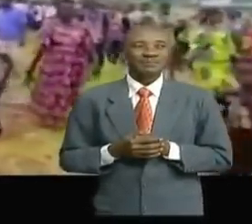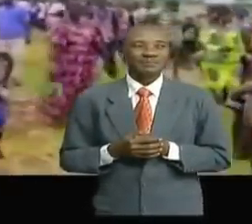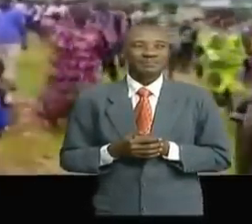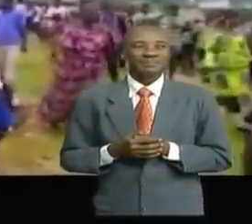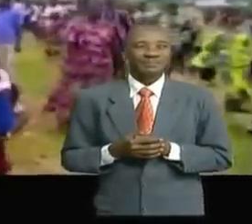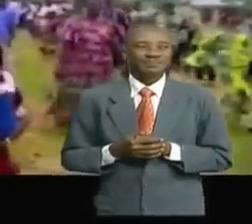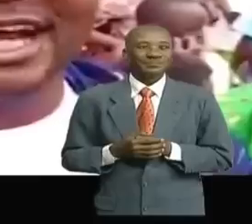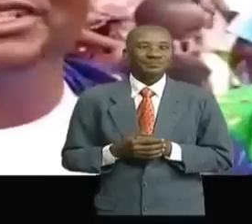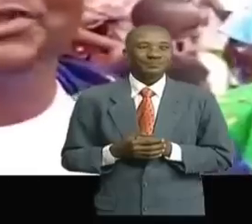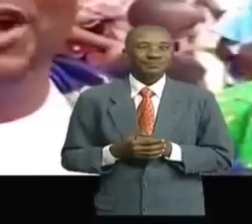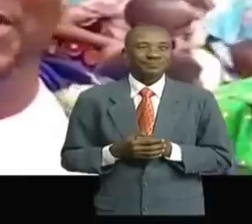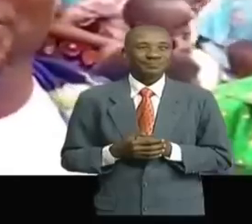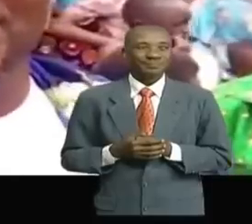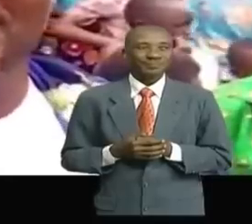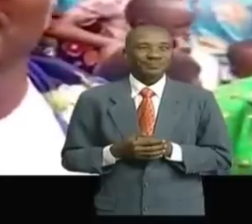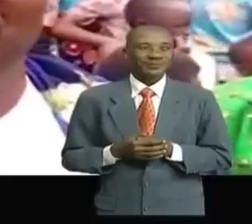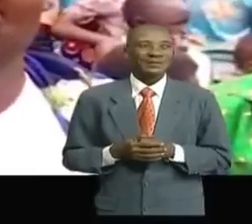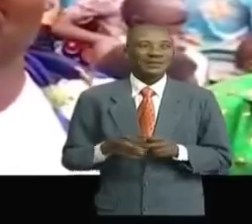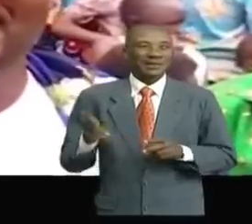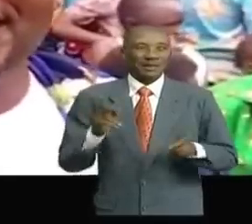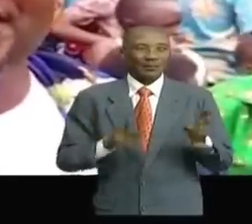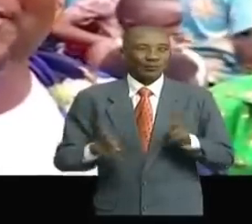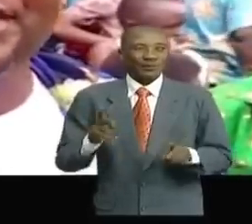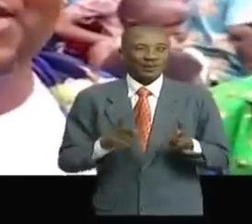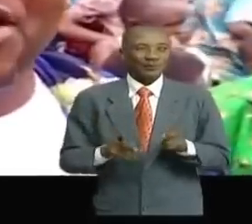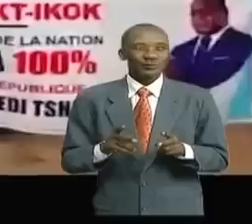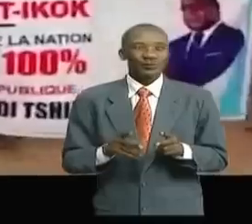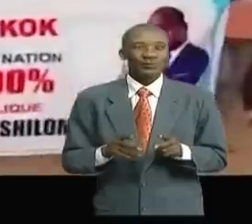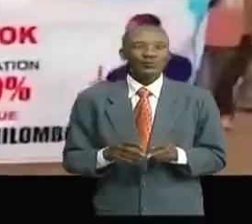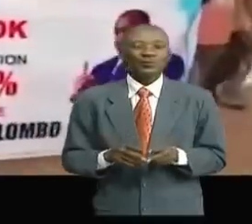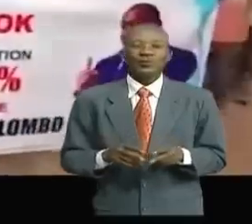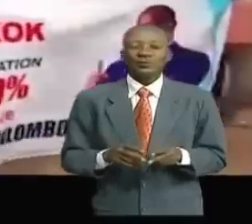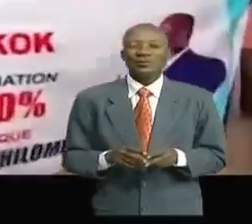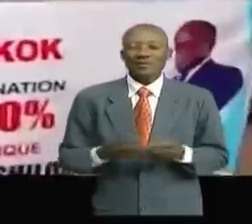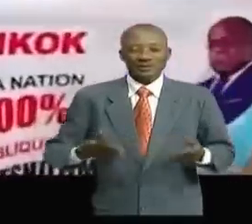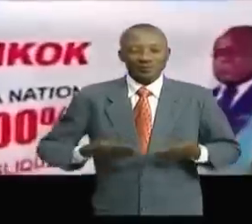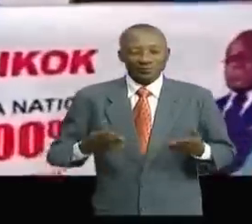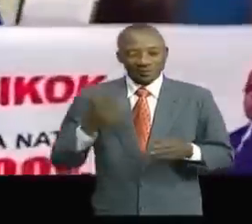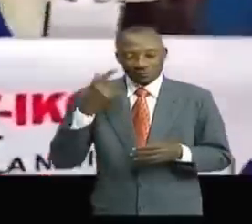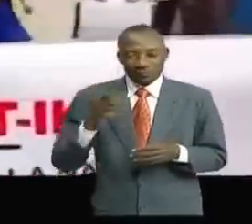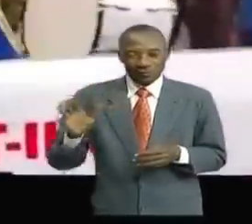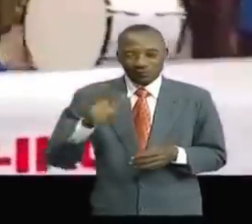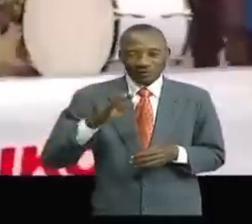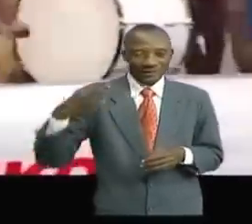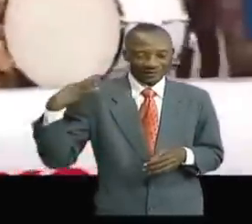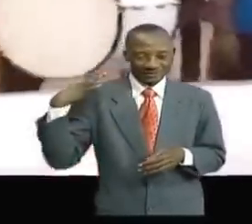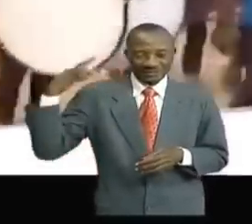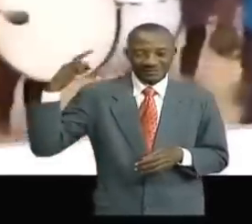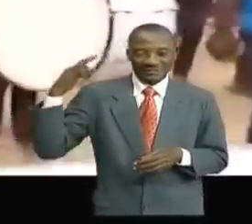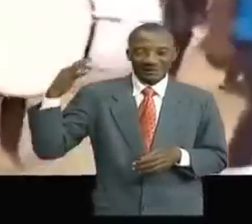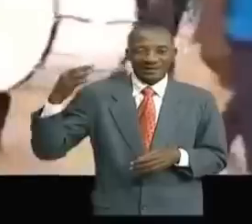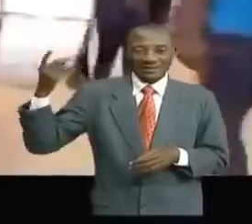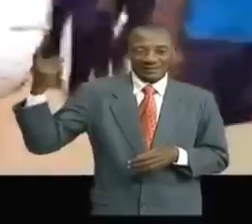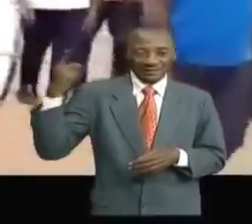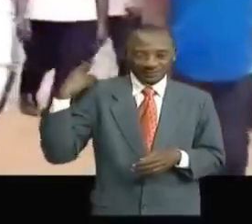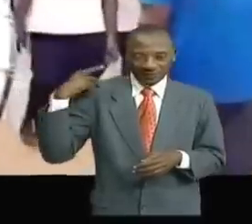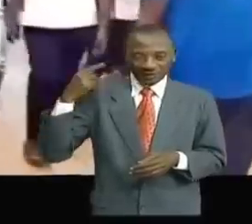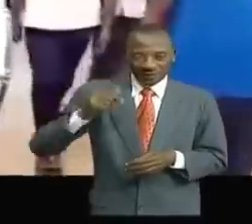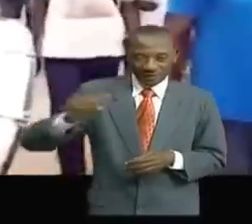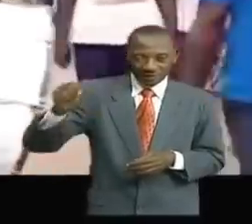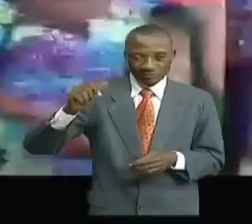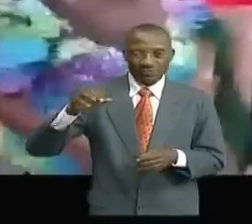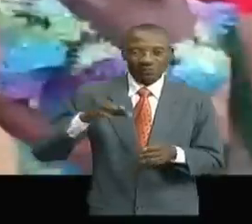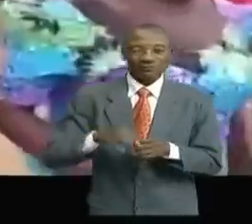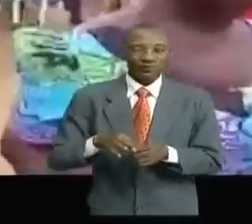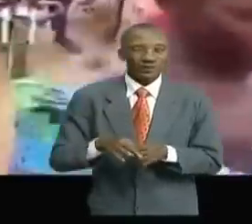Cette population jure sur le soutien de cet élu qu'on appelle affectueusement unité de mesure et papa social à cause de sa